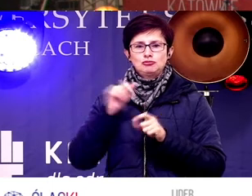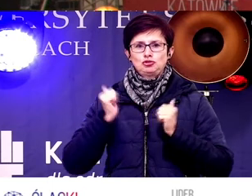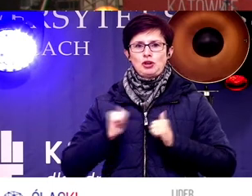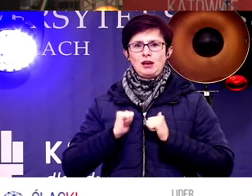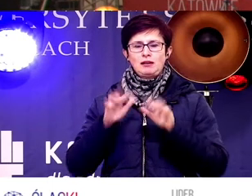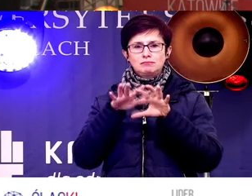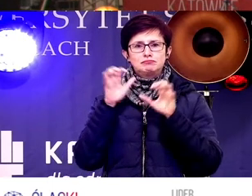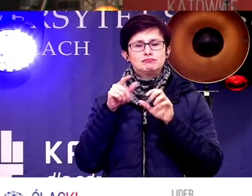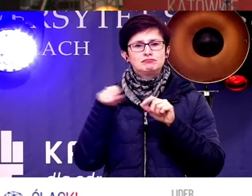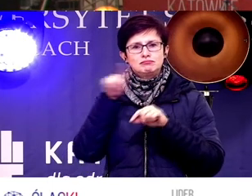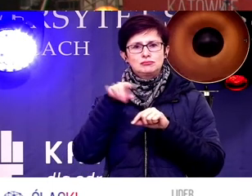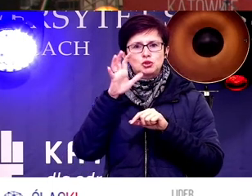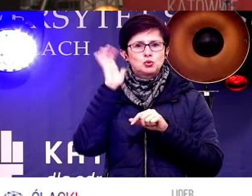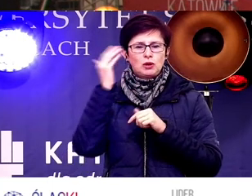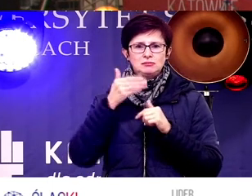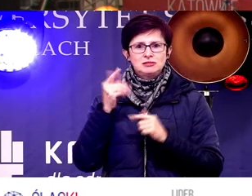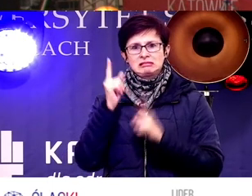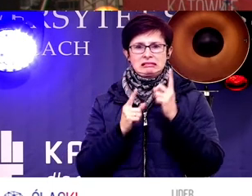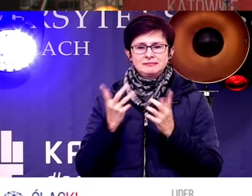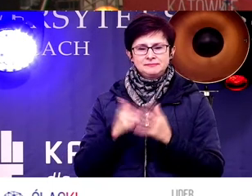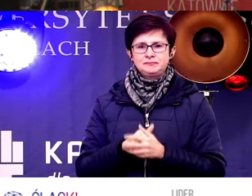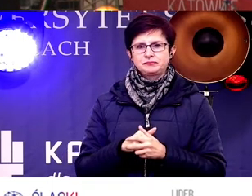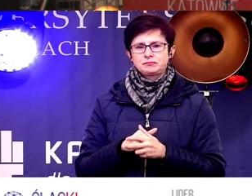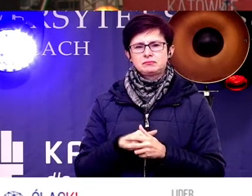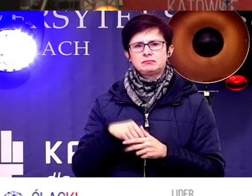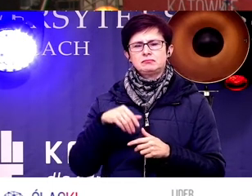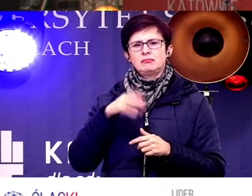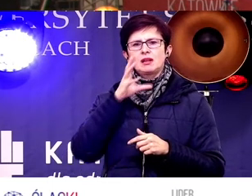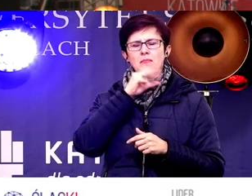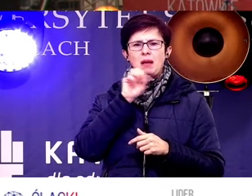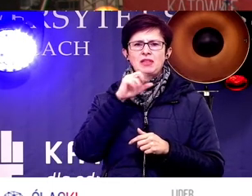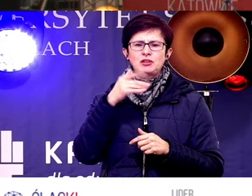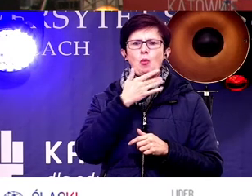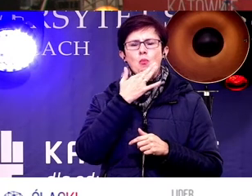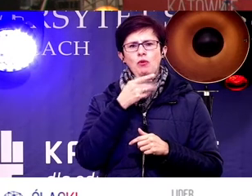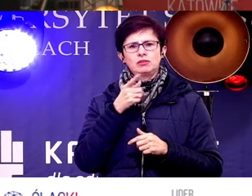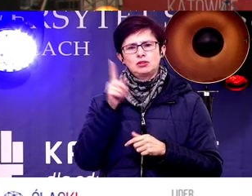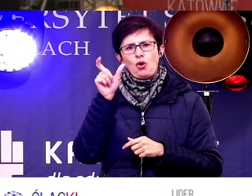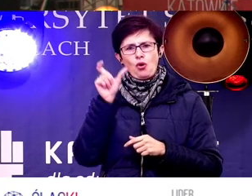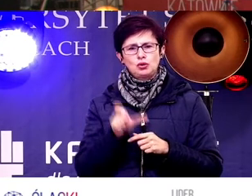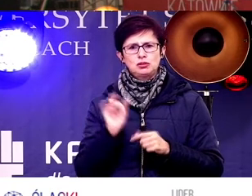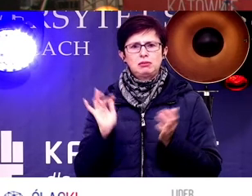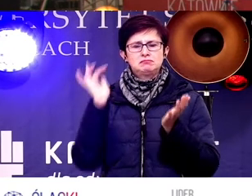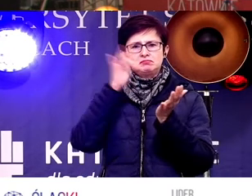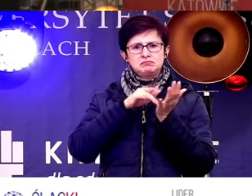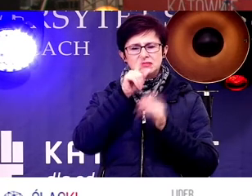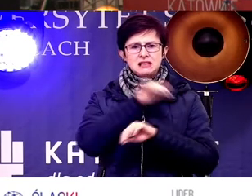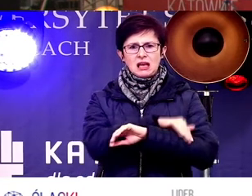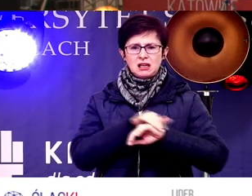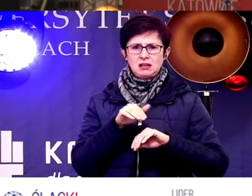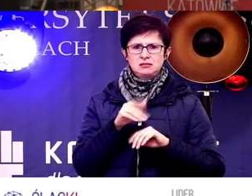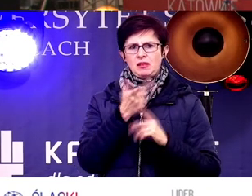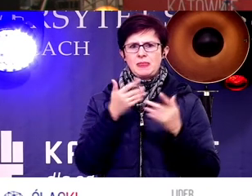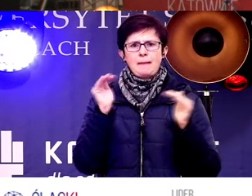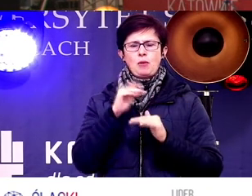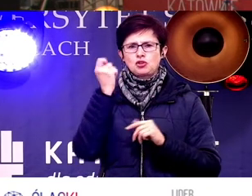kiedy słuchacze mają spotkanie. Jak to jest, pan Adrian powiedział, że dyplomata, też będąc na placówce dyplomatycznej, nie mógł pan pojechać na